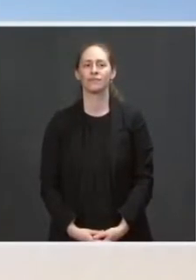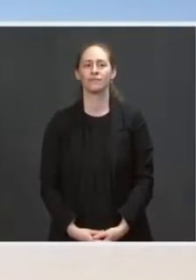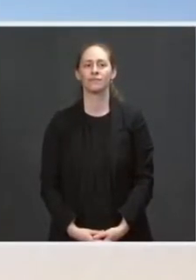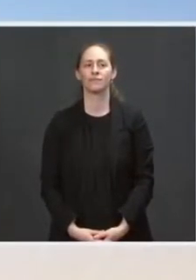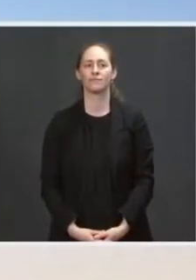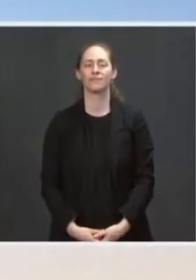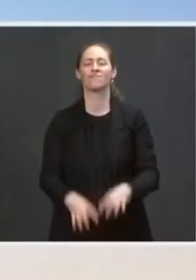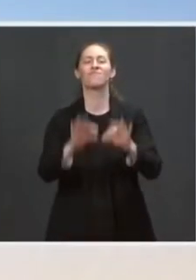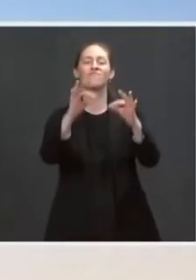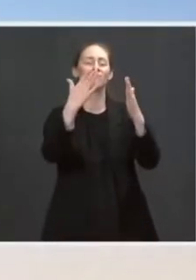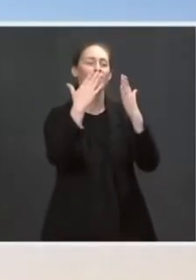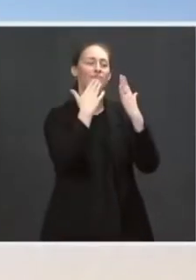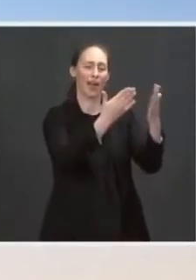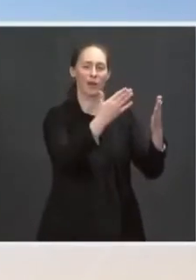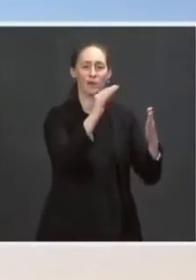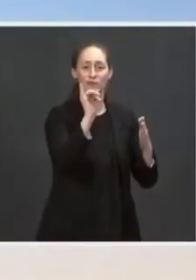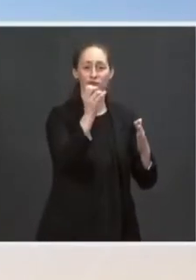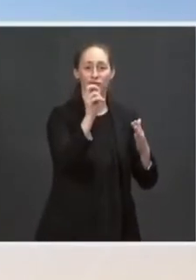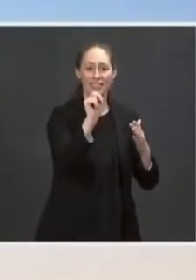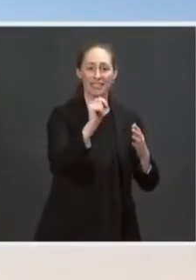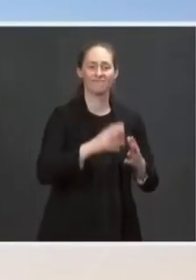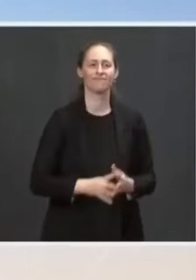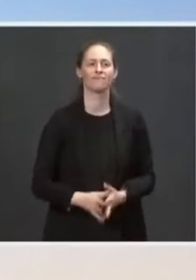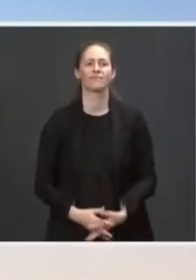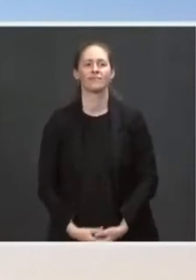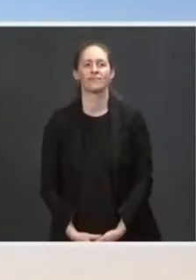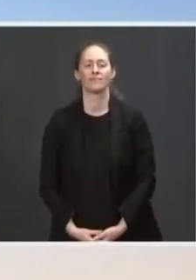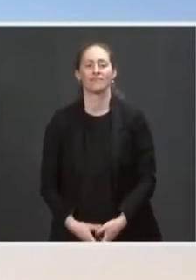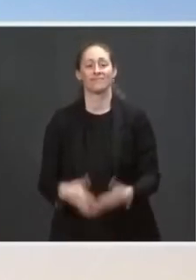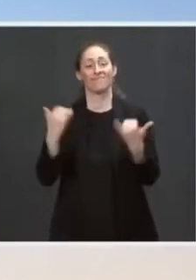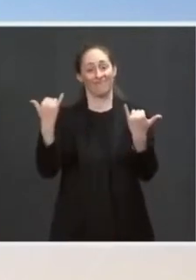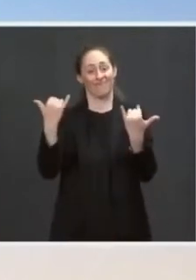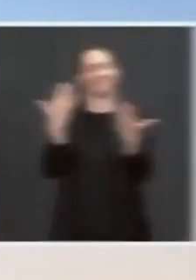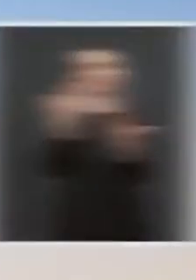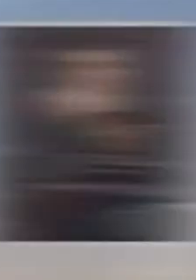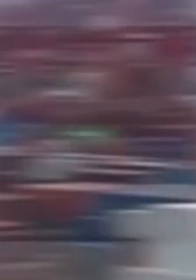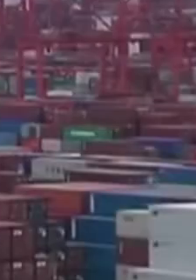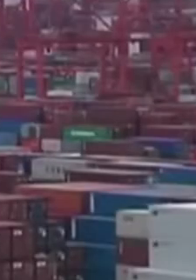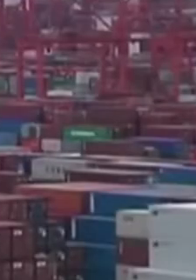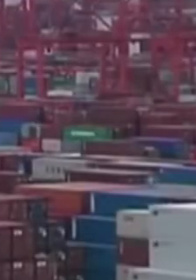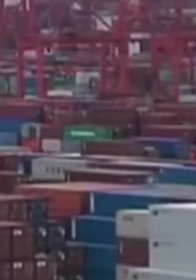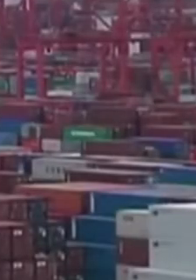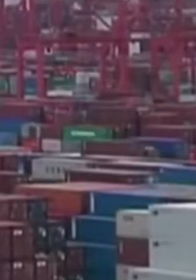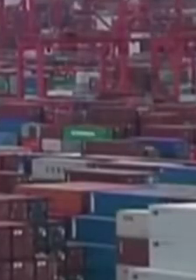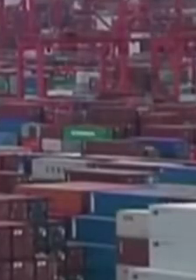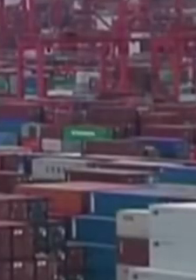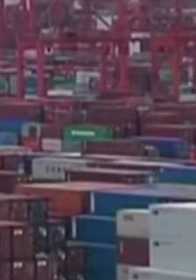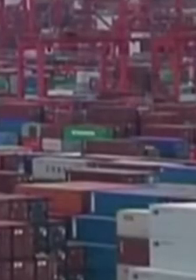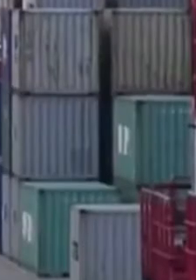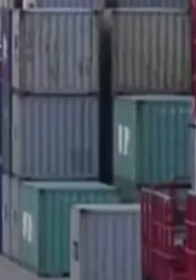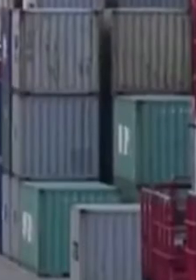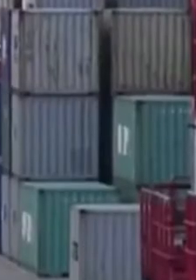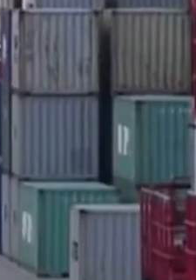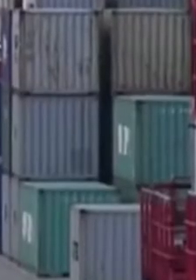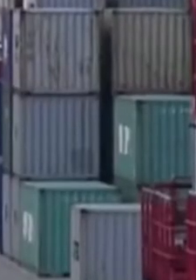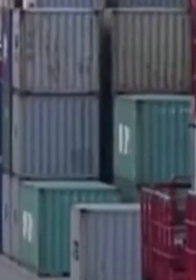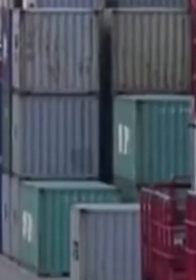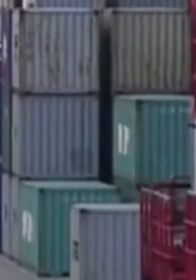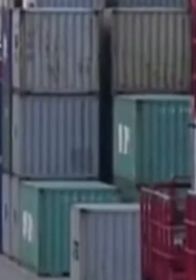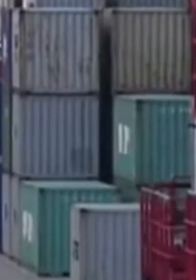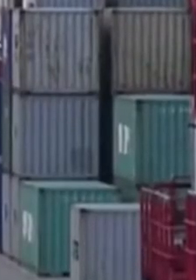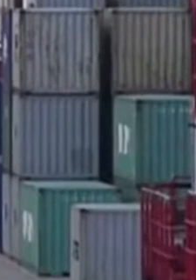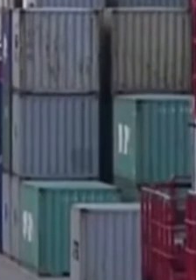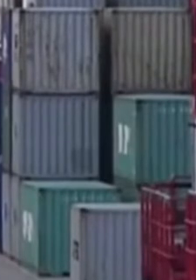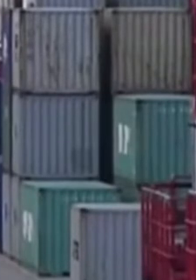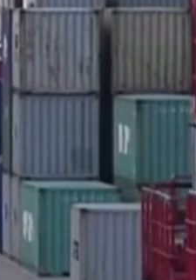den kinesiska regimens handelsåtgärder inte är konkurrenskraftiga utan tvingande och bedrägliga. Raimondo